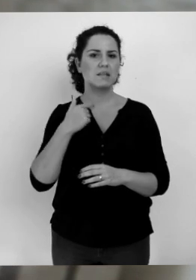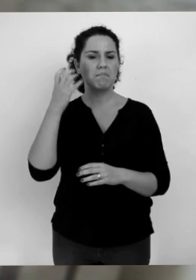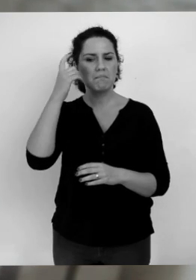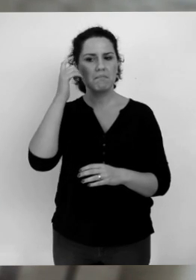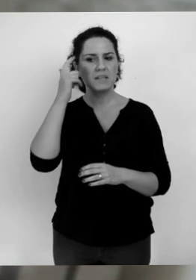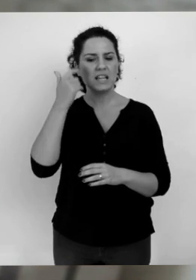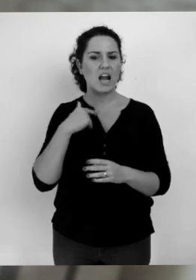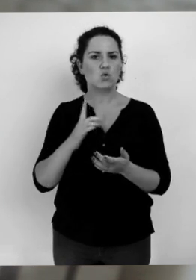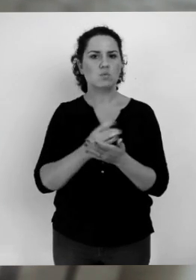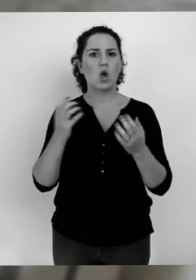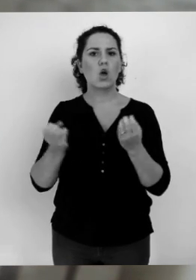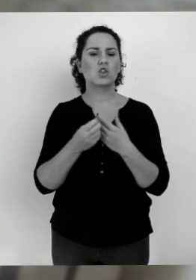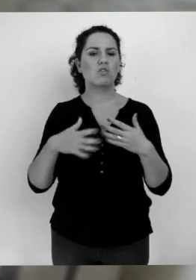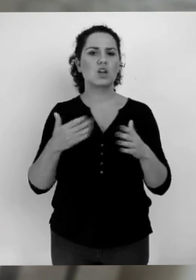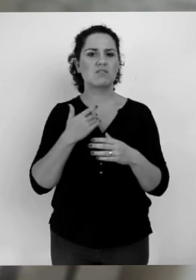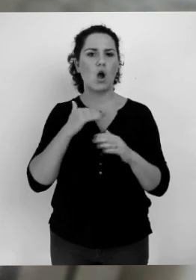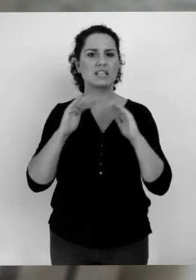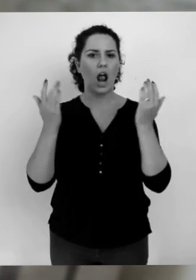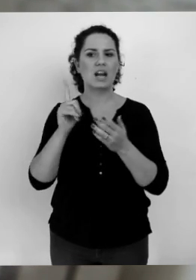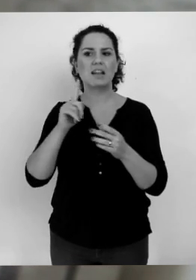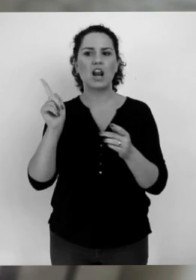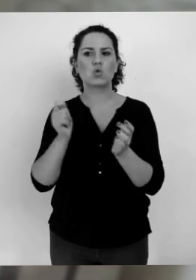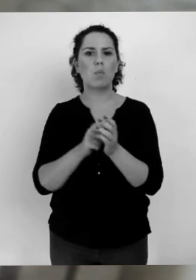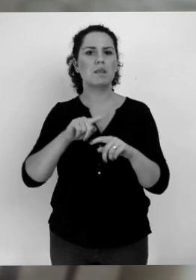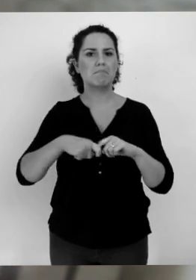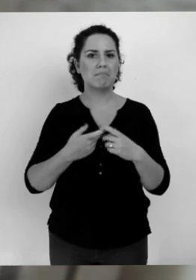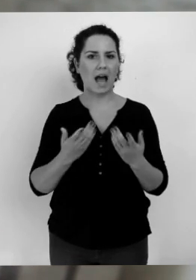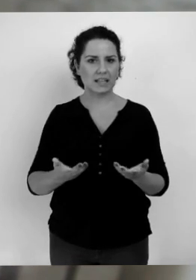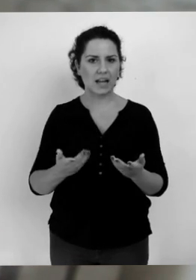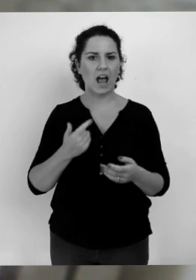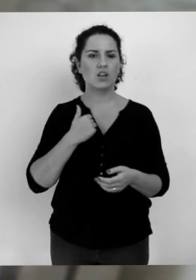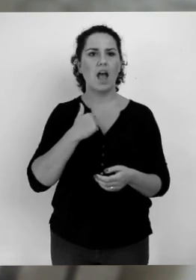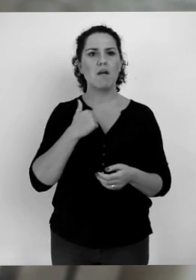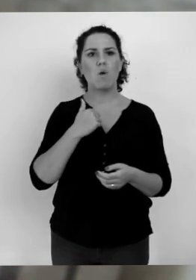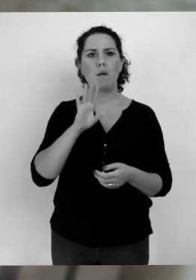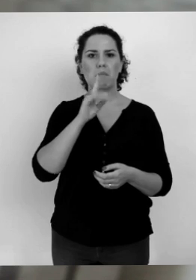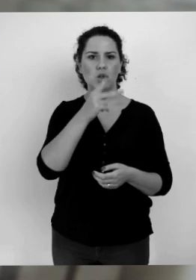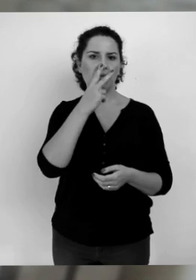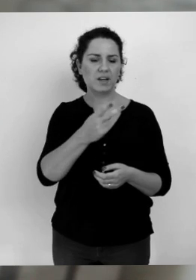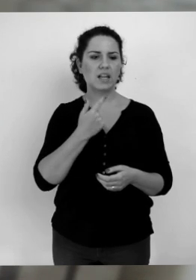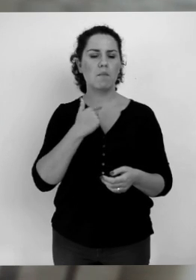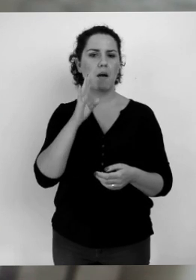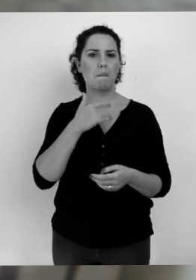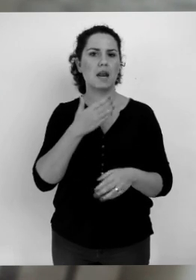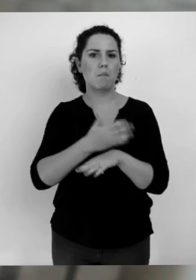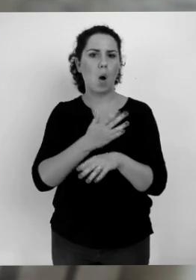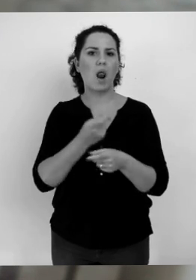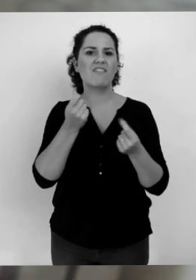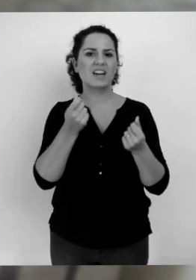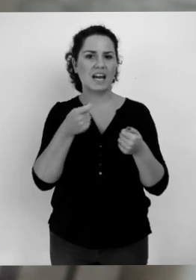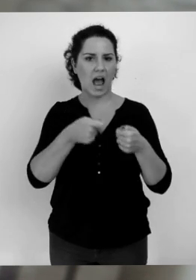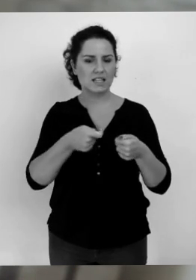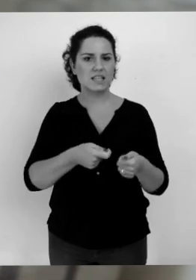neću uspjeti kupiti neki materijal. Ja ti mama pitala da ja jako želim, onda mi je ona pomogla